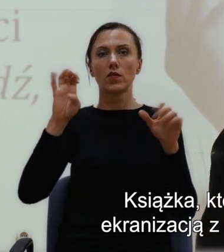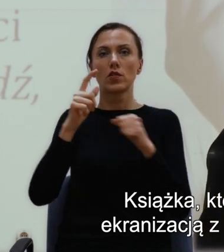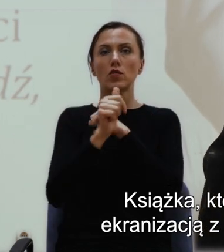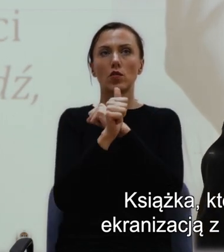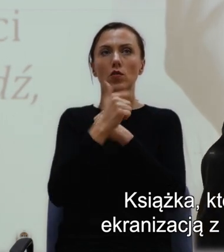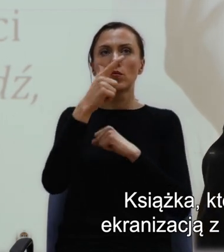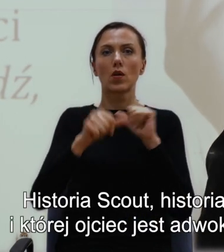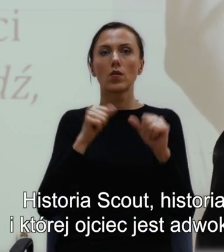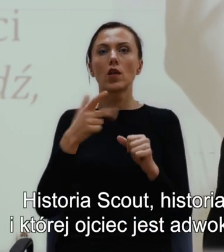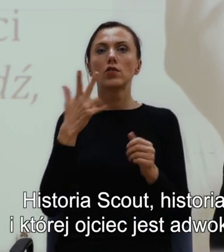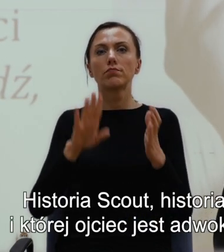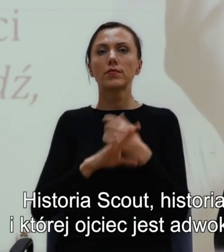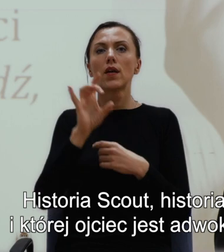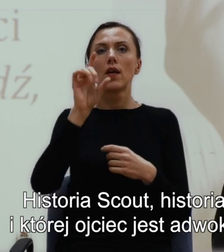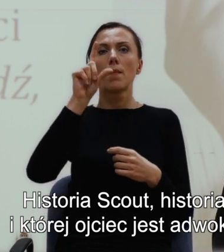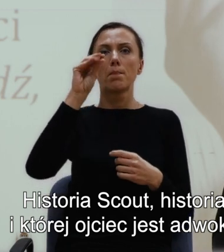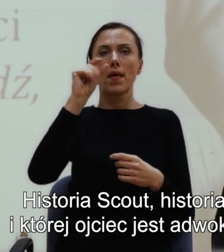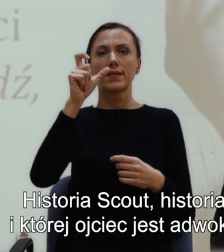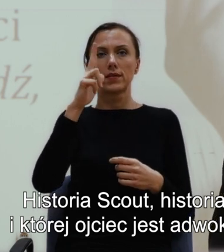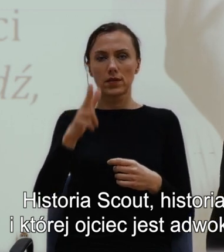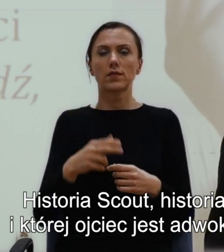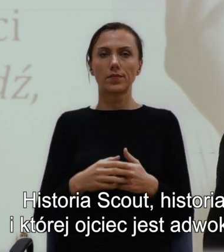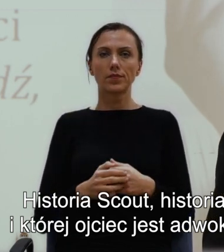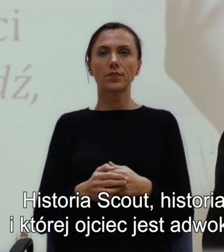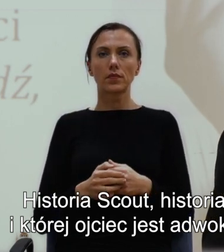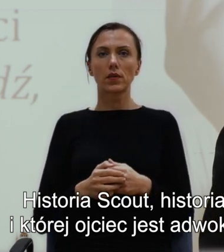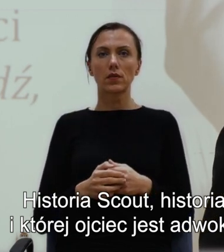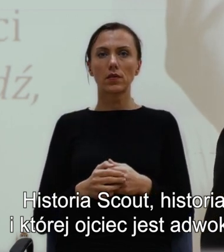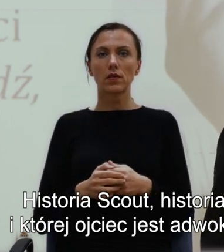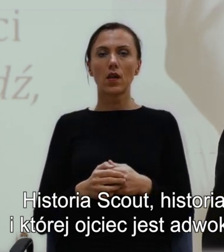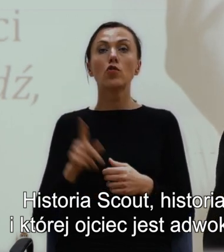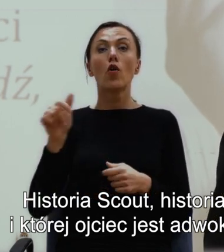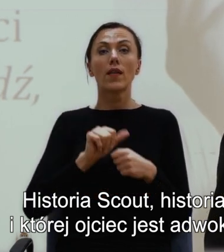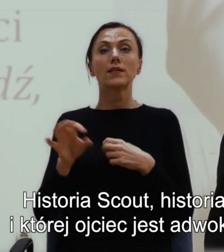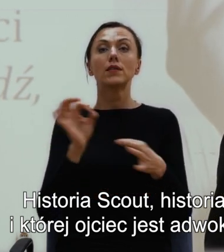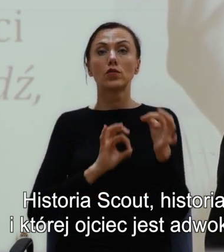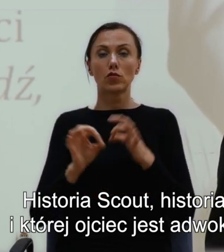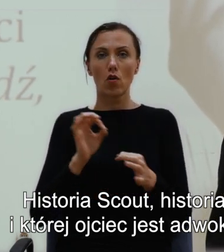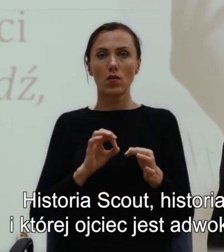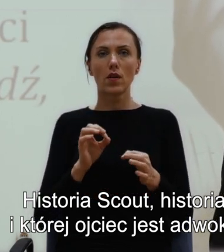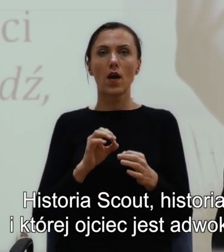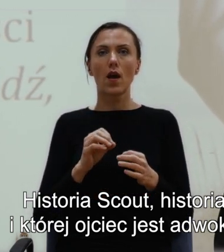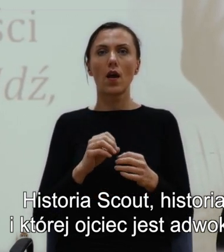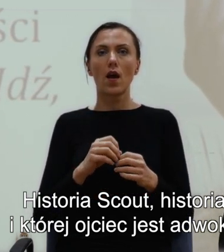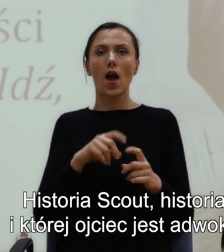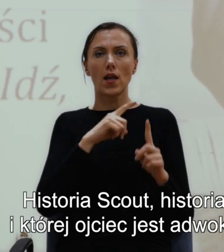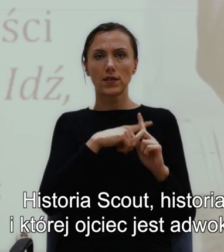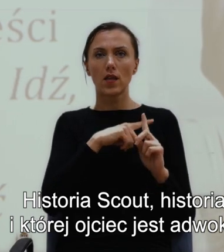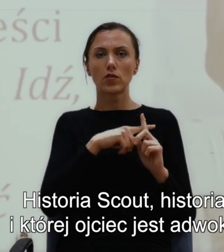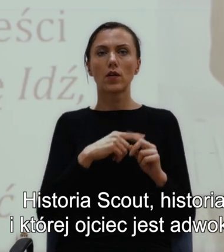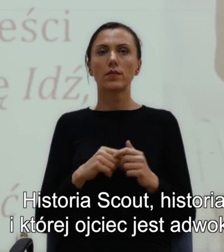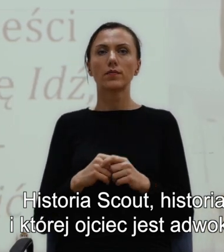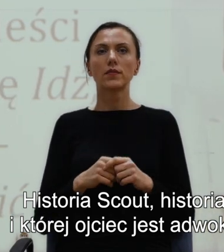Gregory Peck. Historia scout, historia dziewczynki, która